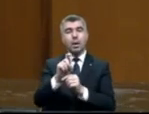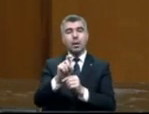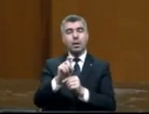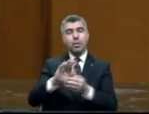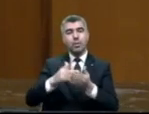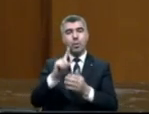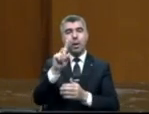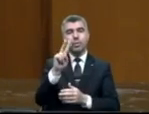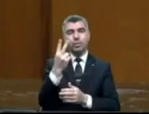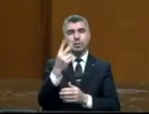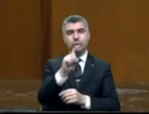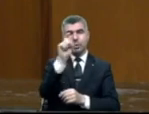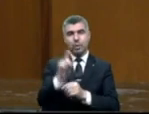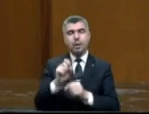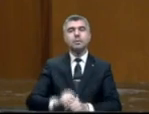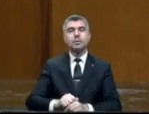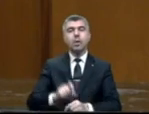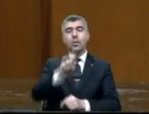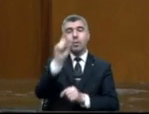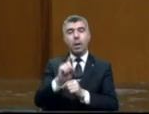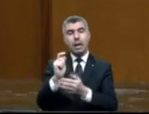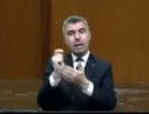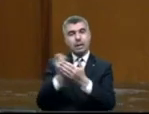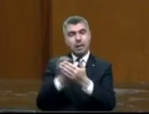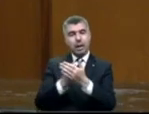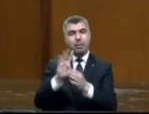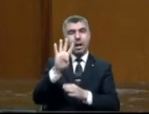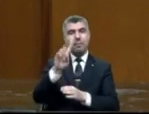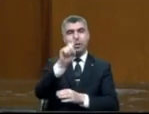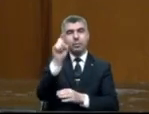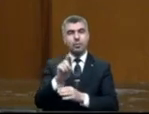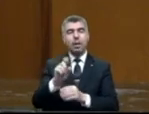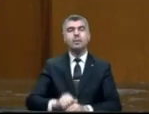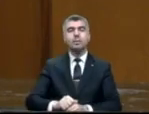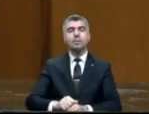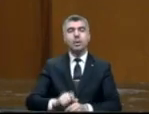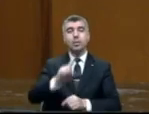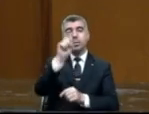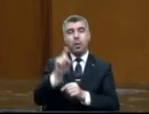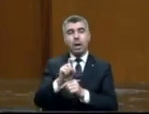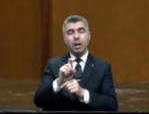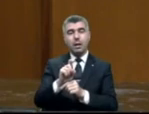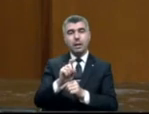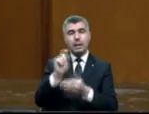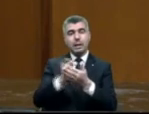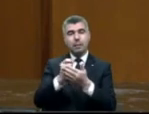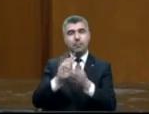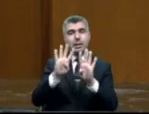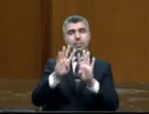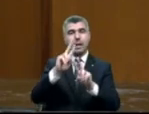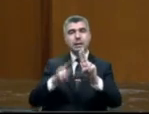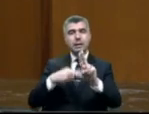الشفهية 21 سؤال، الأسئلة الكتابية 4 أسئلة، الأسئلة الكتابية